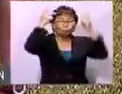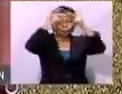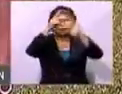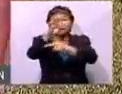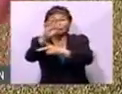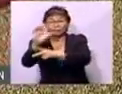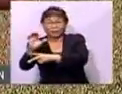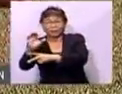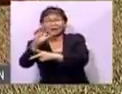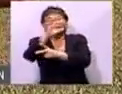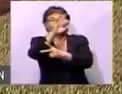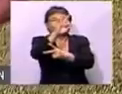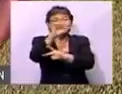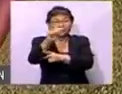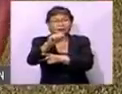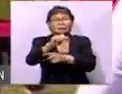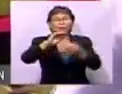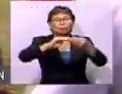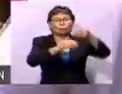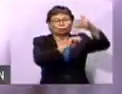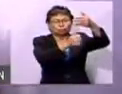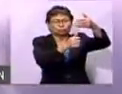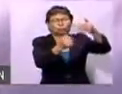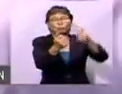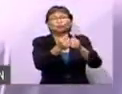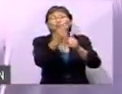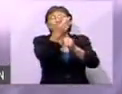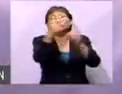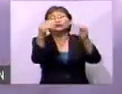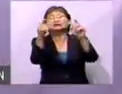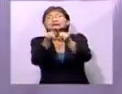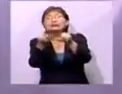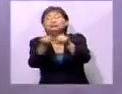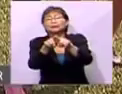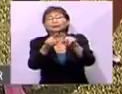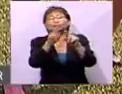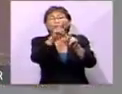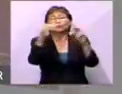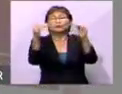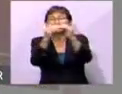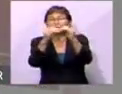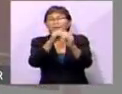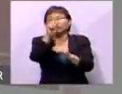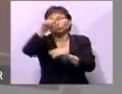FA di tangga ke-10 dengan dua seri, satu tewas.